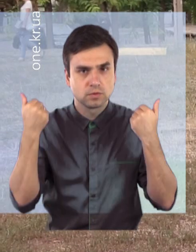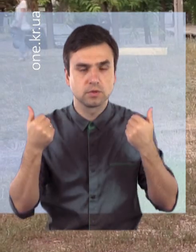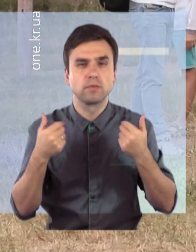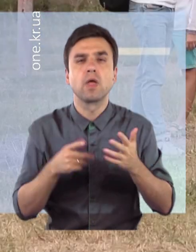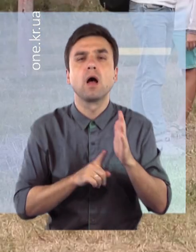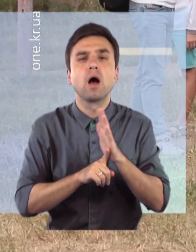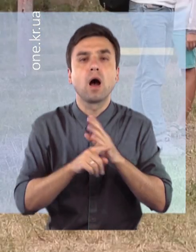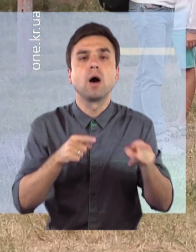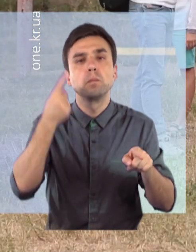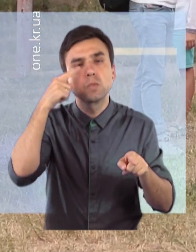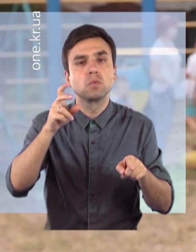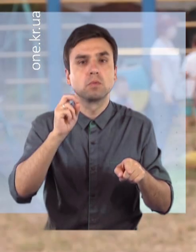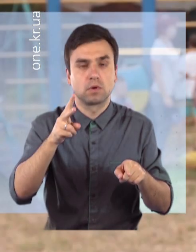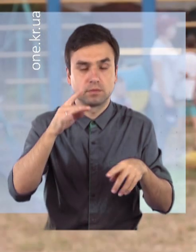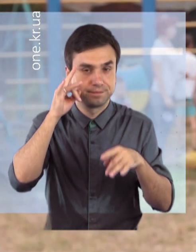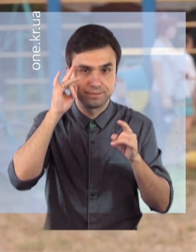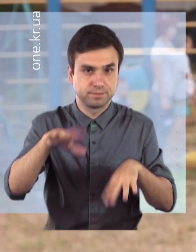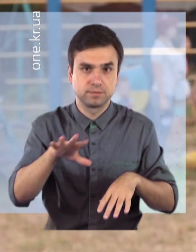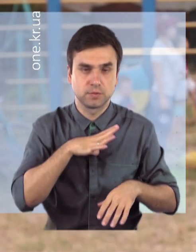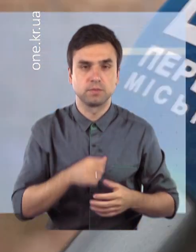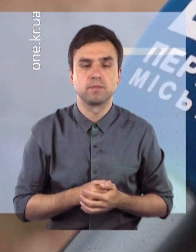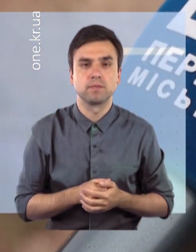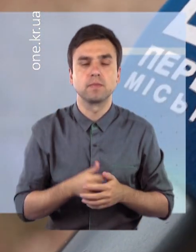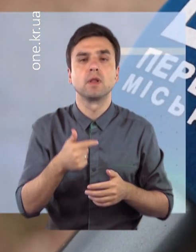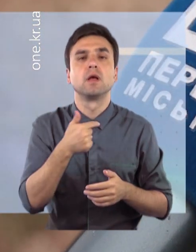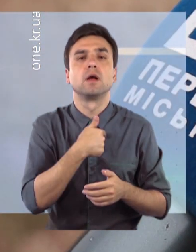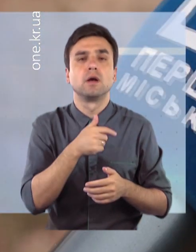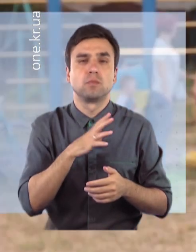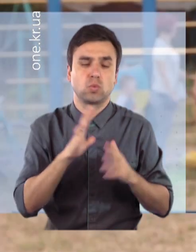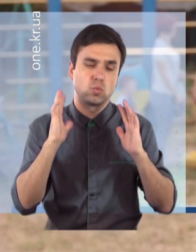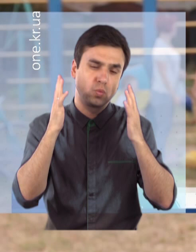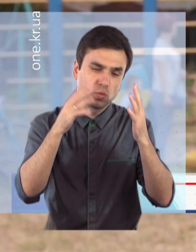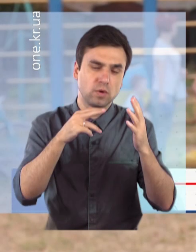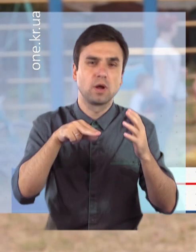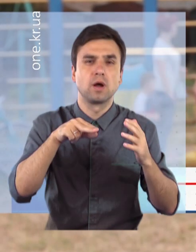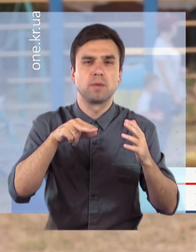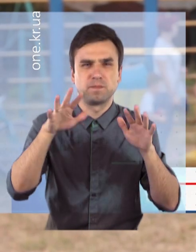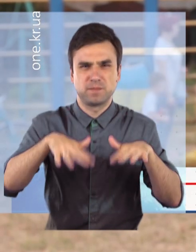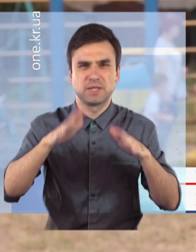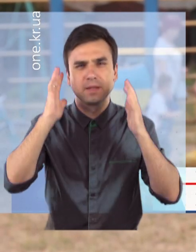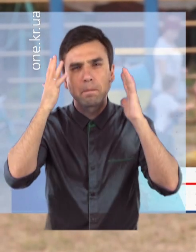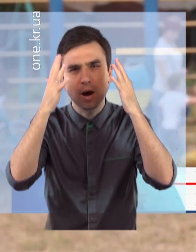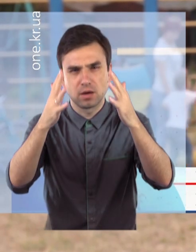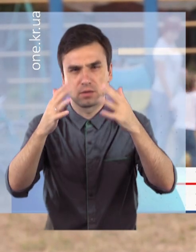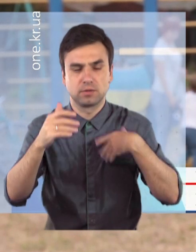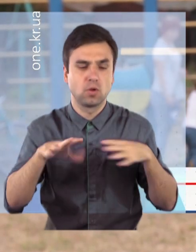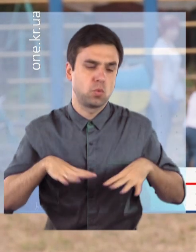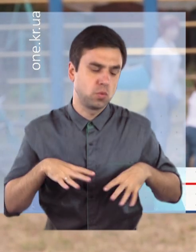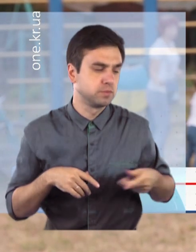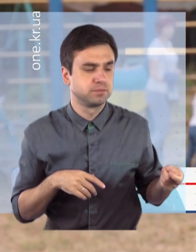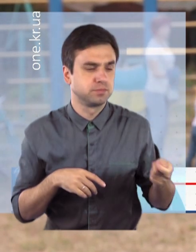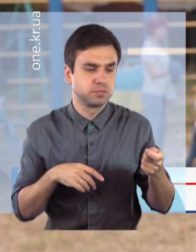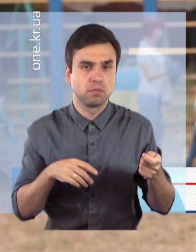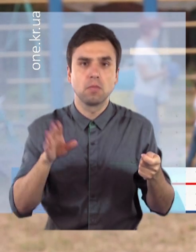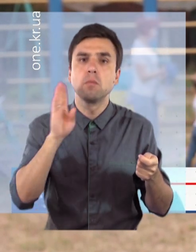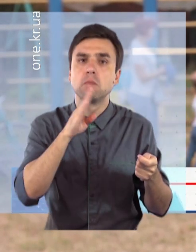вони гуляли місцевим парком. Ми в парку катали, попросились батьки покататися. Я решил бесплатно прокатил